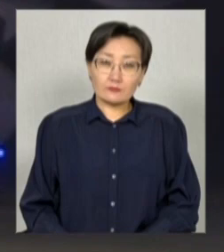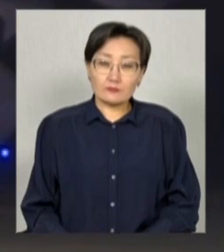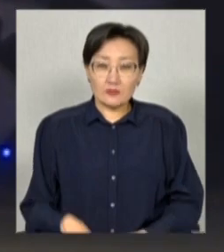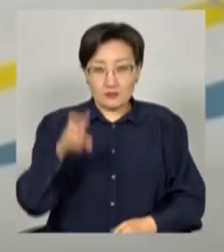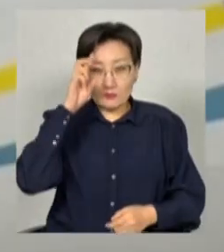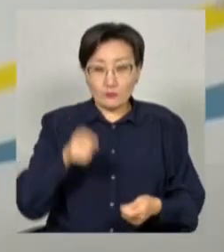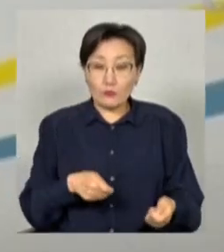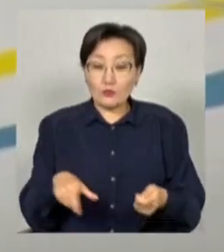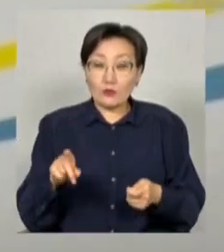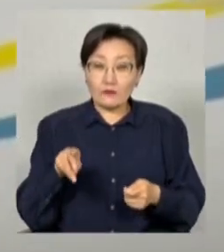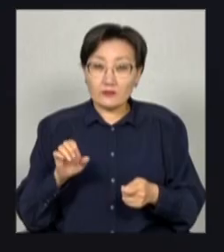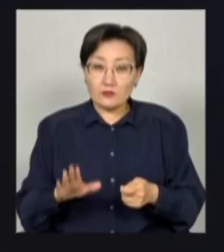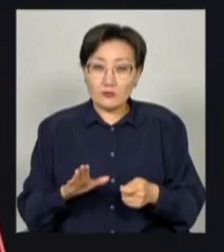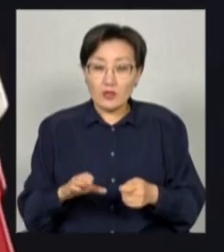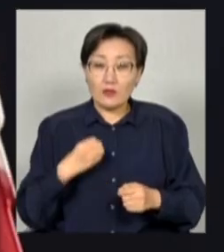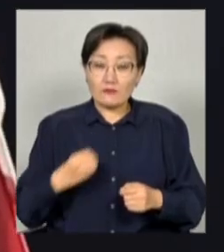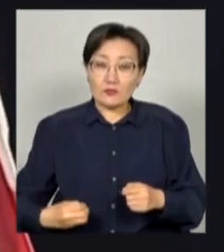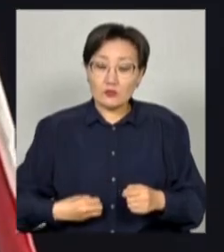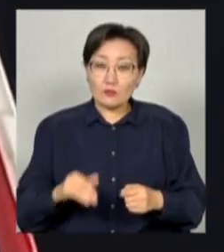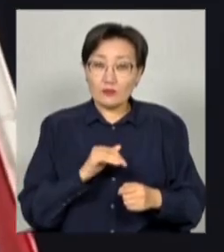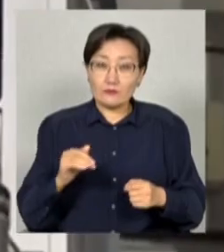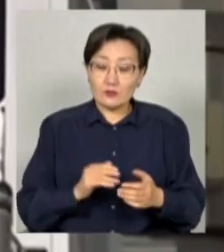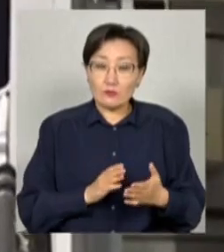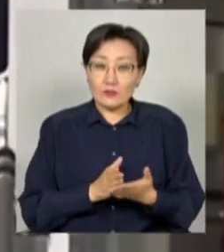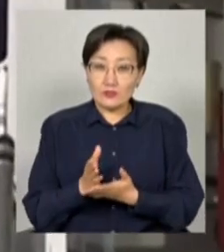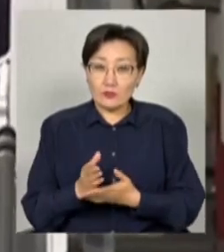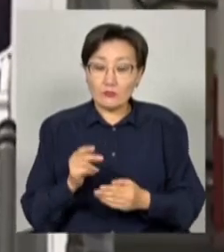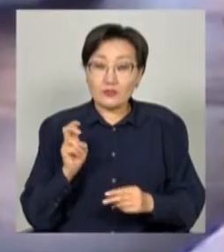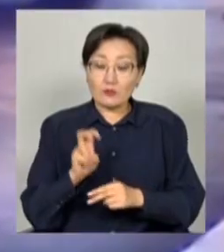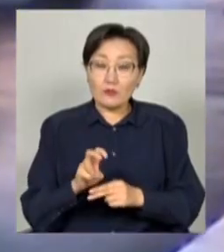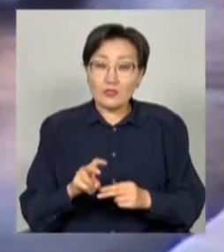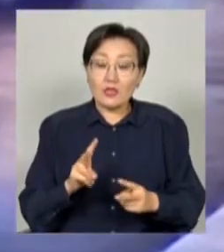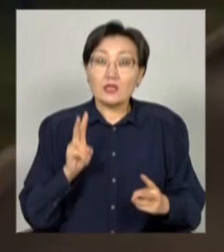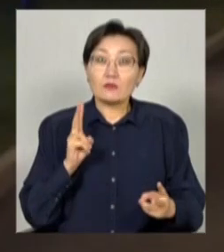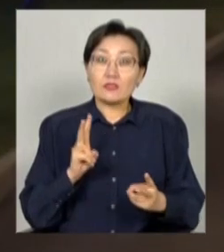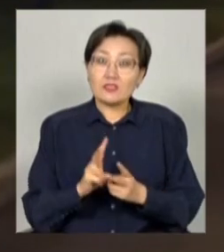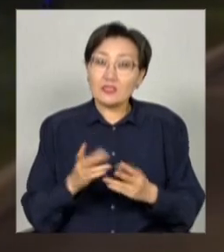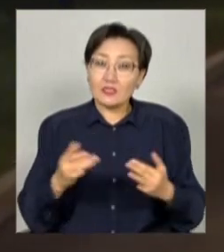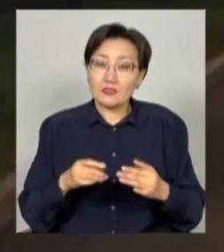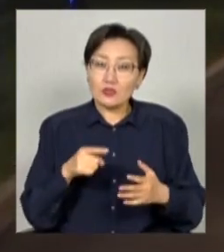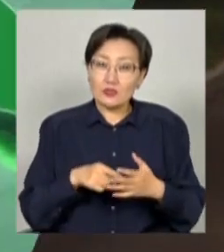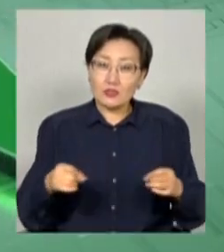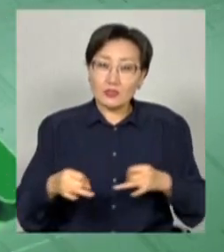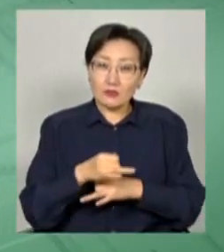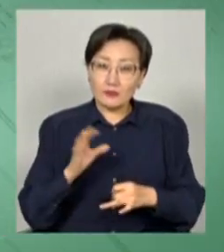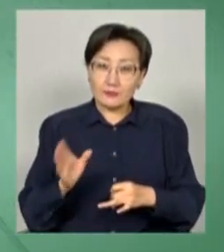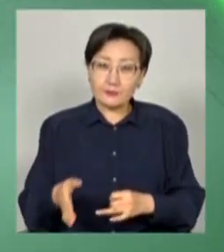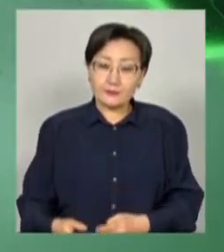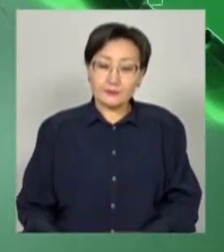Мемлекет басшысы Қасым-Жомарт Тоқаев Францияға ресми сапармен барды. Кездесуде екі ел президенттері не талқылама?